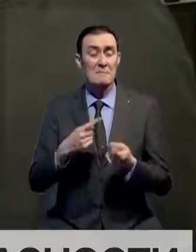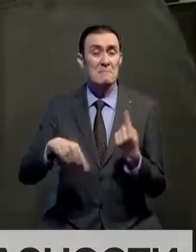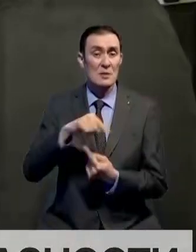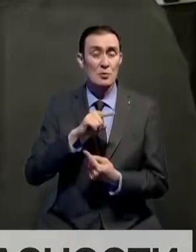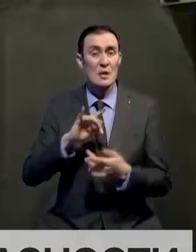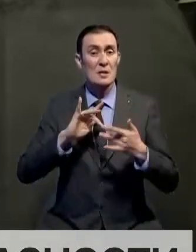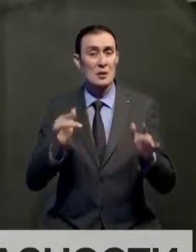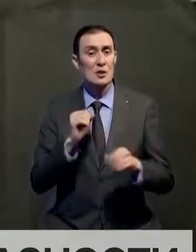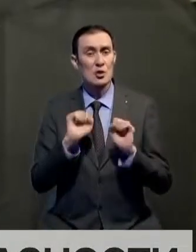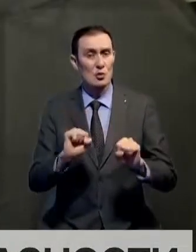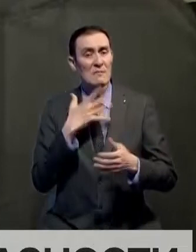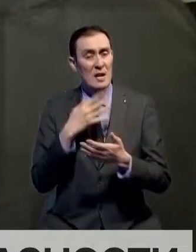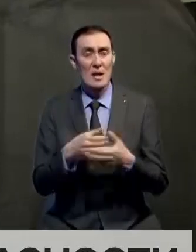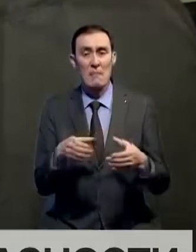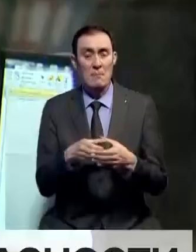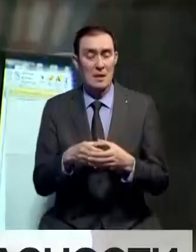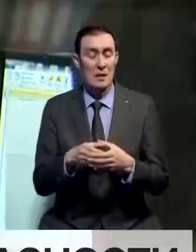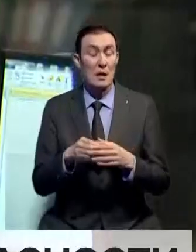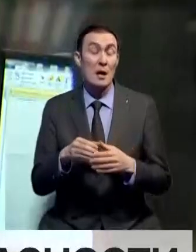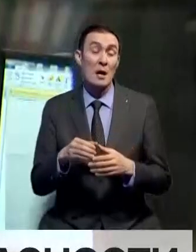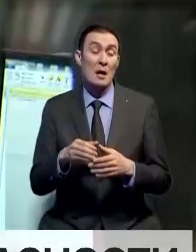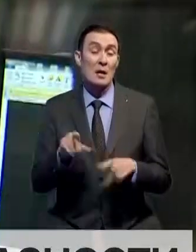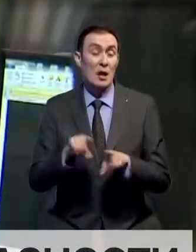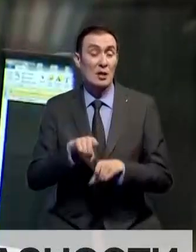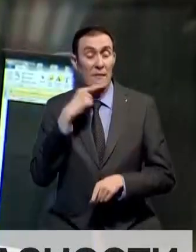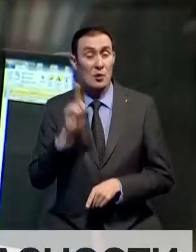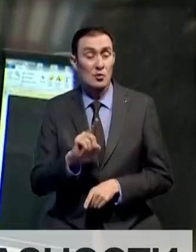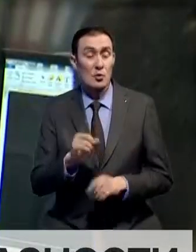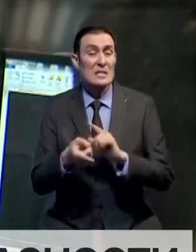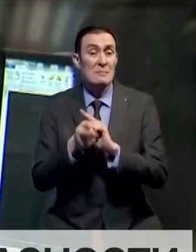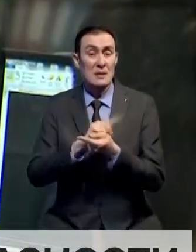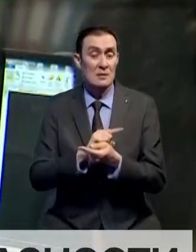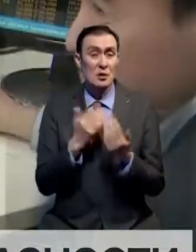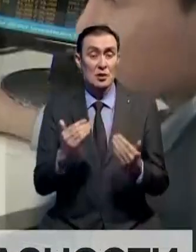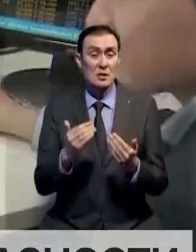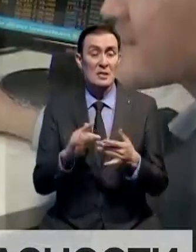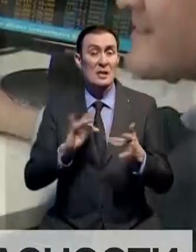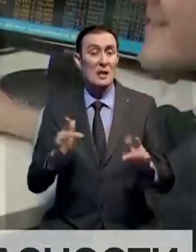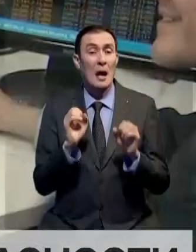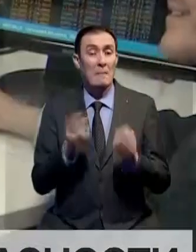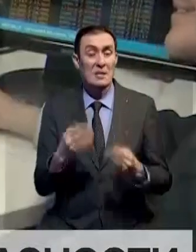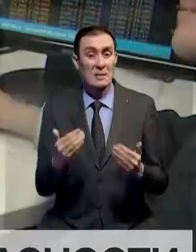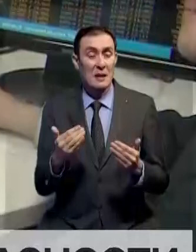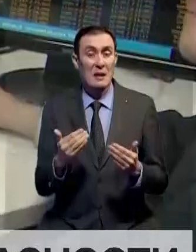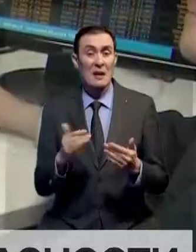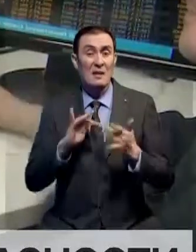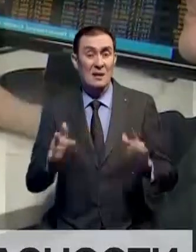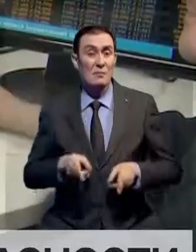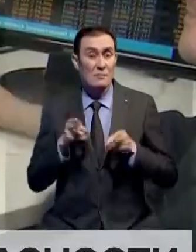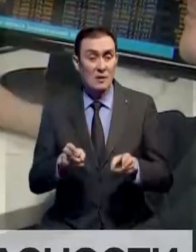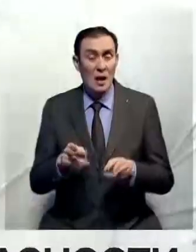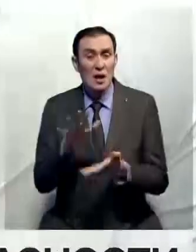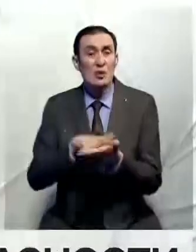уверены в киберзащищенности своих компаний. Респонденты также считают, что изменился характер киберугроз. Теперь хакеры делают упор